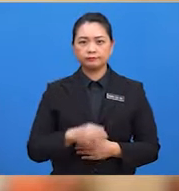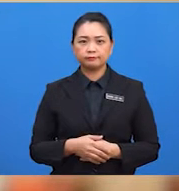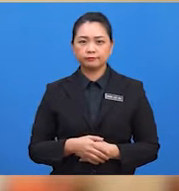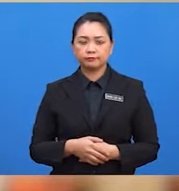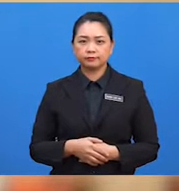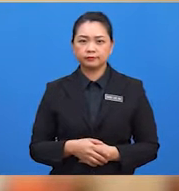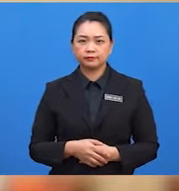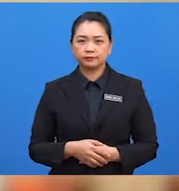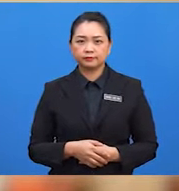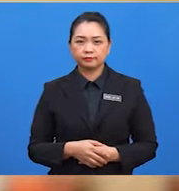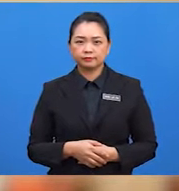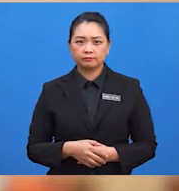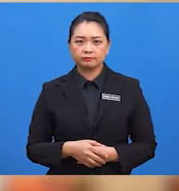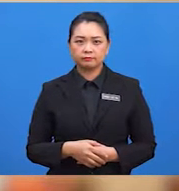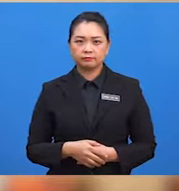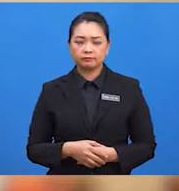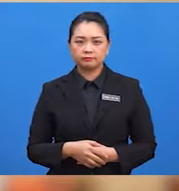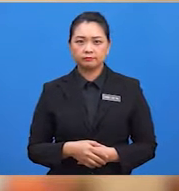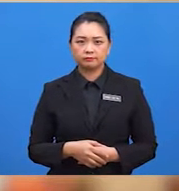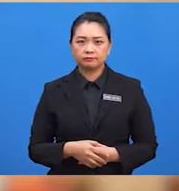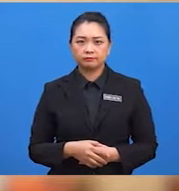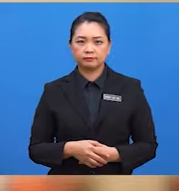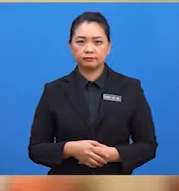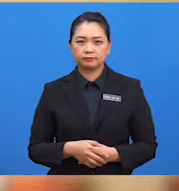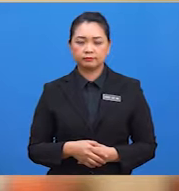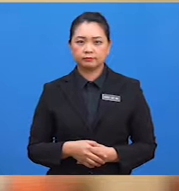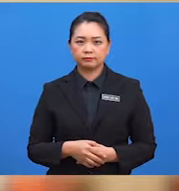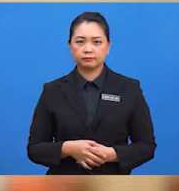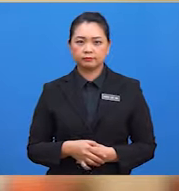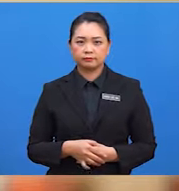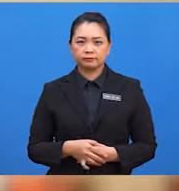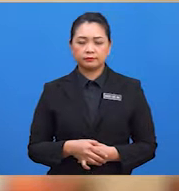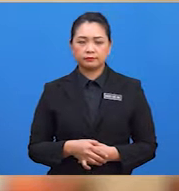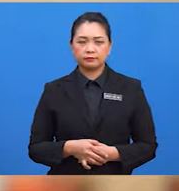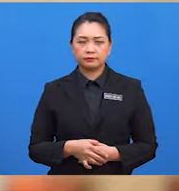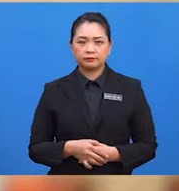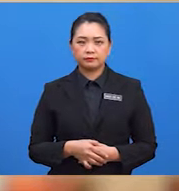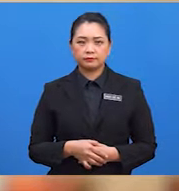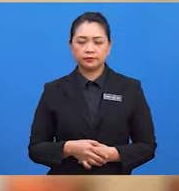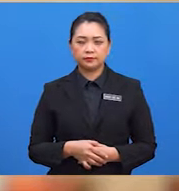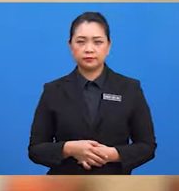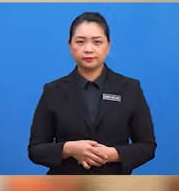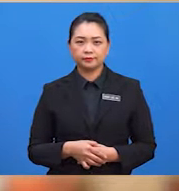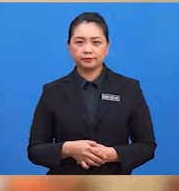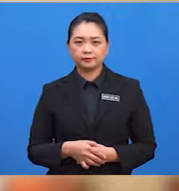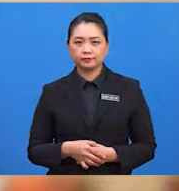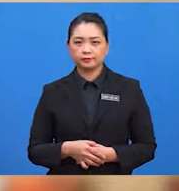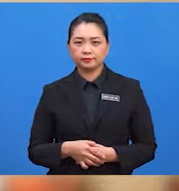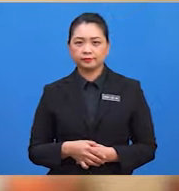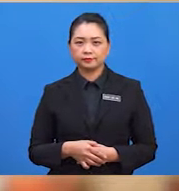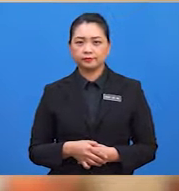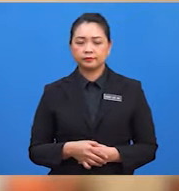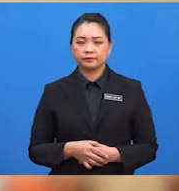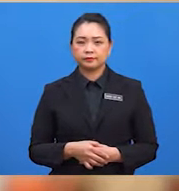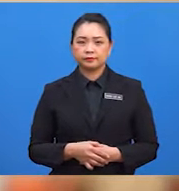A. Menyebabkan kemusnahan bandar. B. Menyebabkan tanaman musnah. Murid-murid, adakah